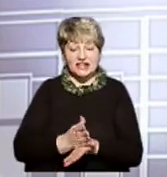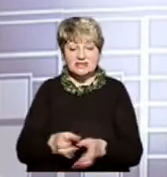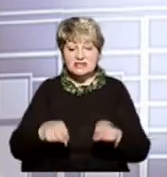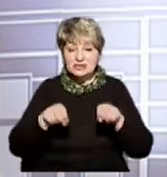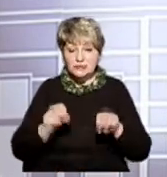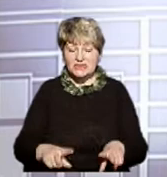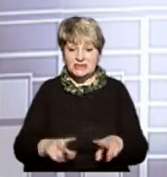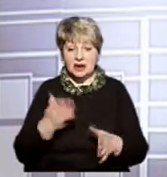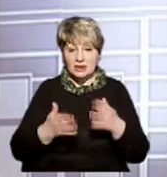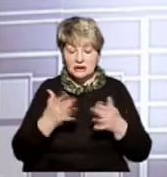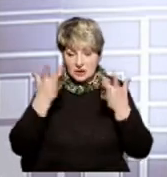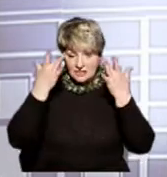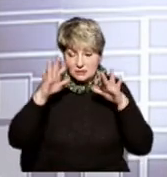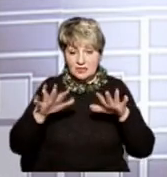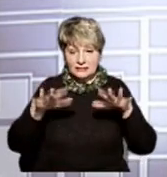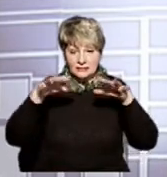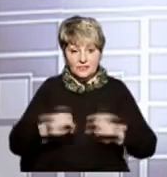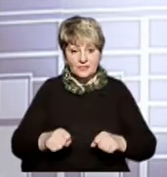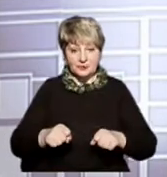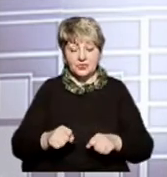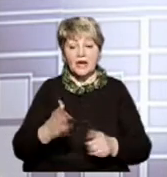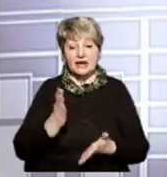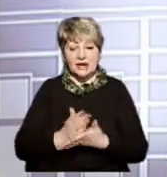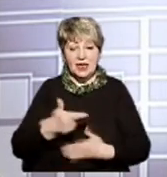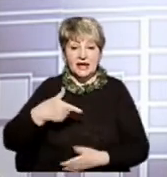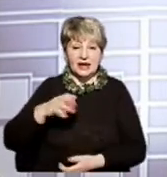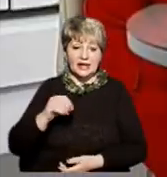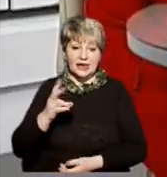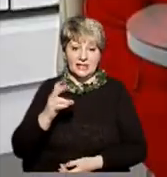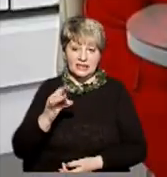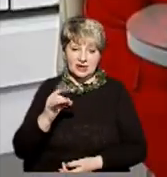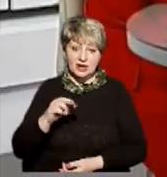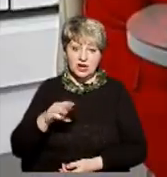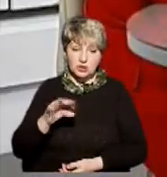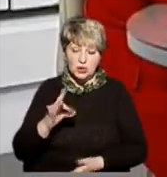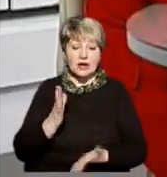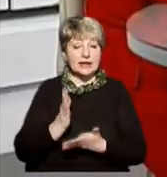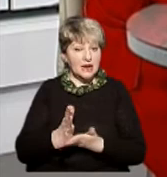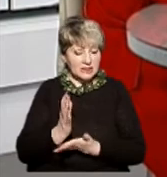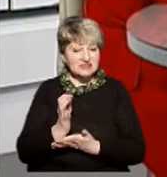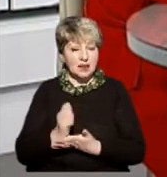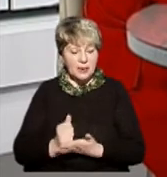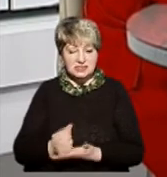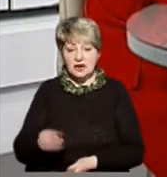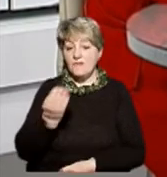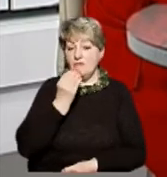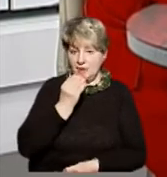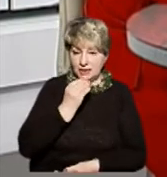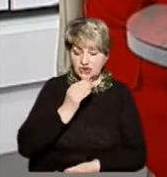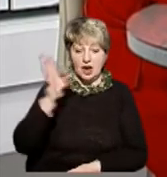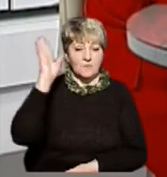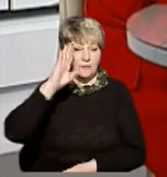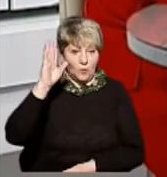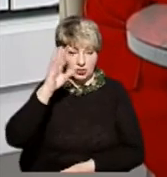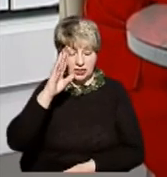генератори, якщо буде відключення світла в підвальному приміщенні. У нас є запас води, їжі. І, звичайно, ми